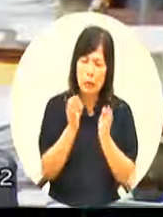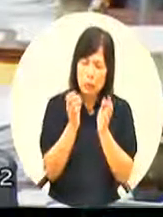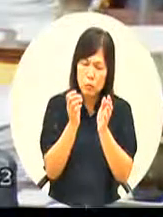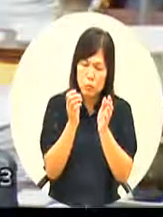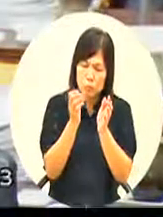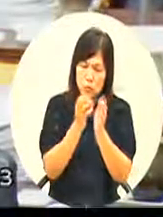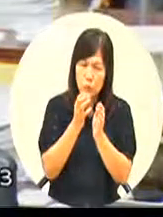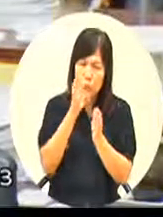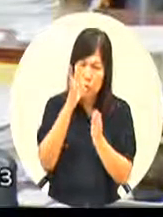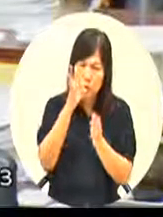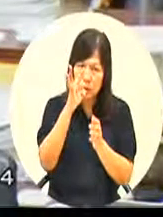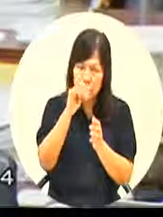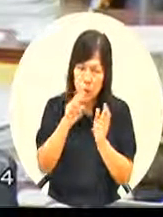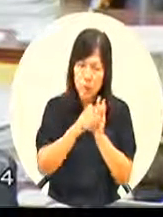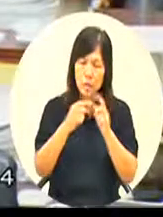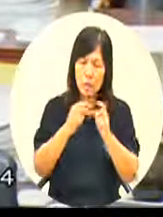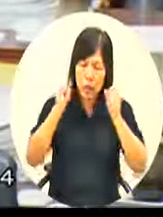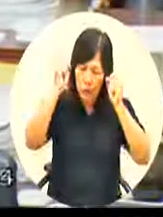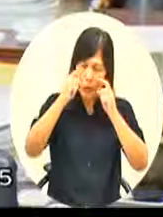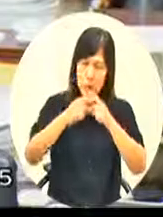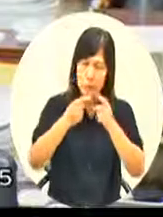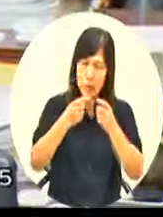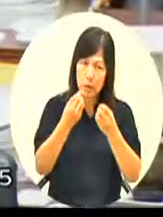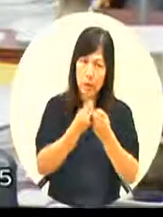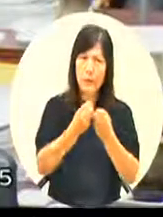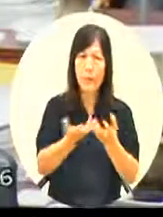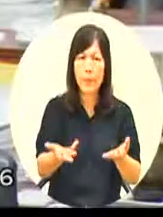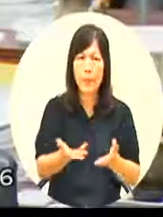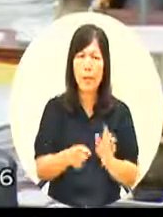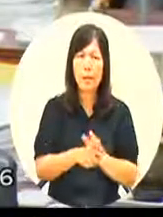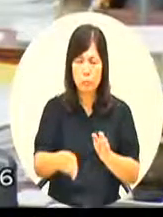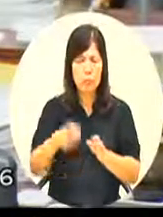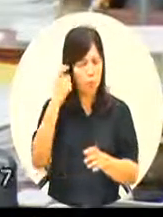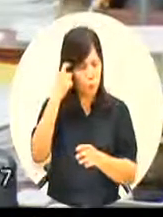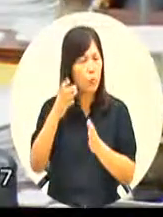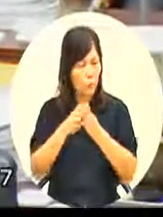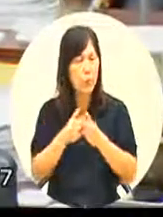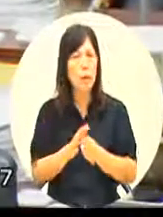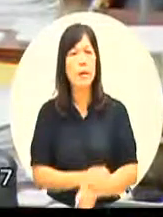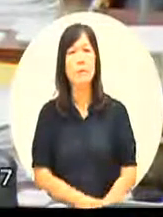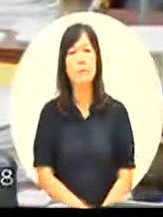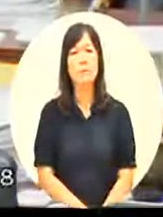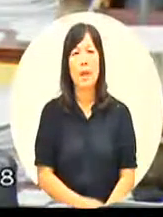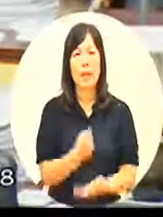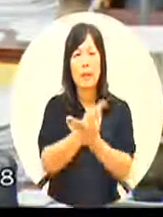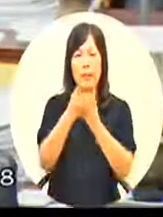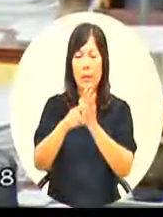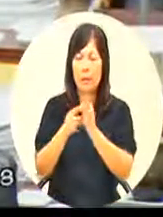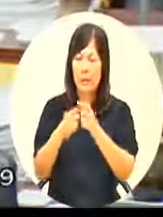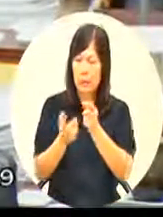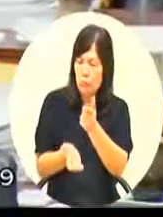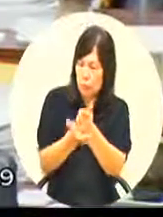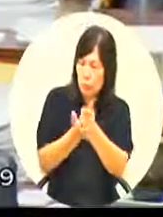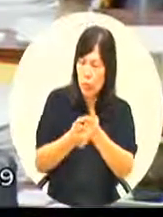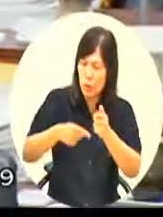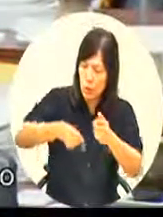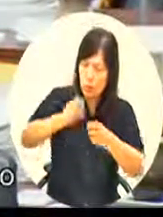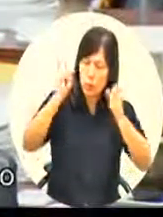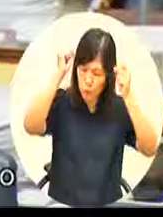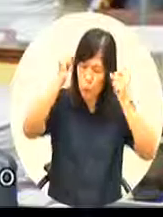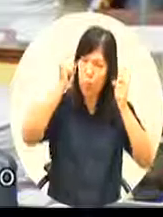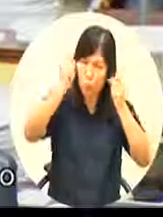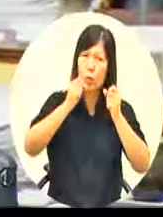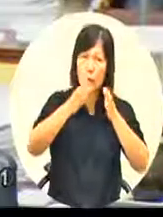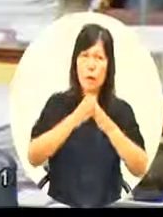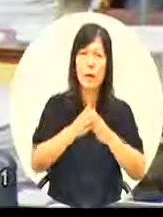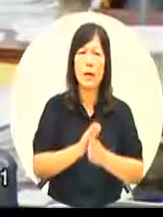口要怎么办？好，这是我们去值得思考的，因为大家也都鼓励大家走出来去运动。